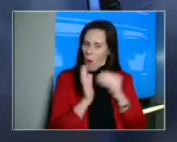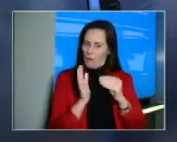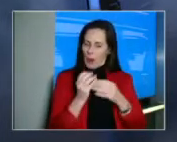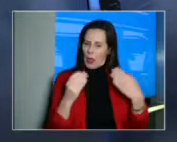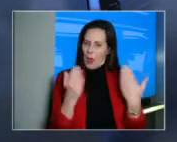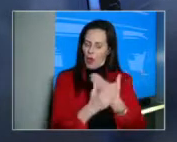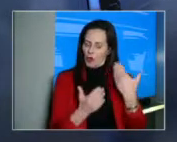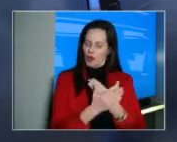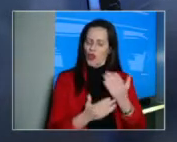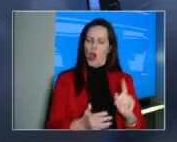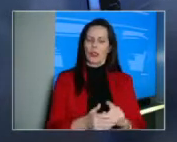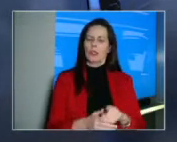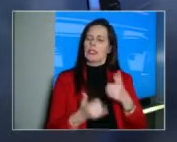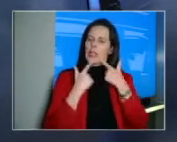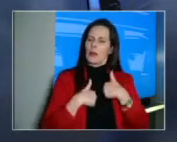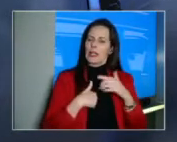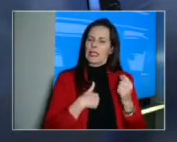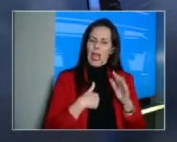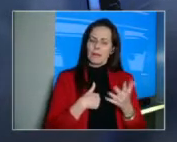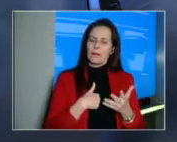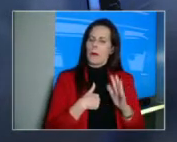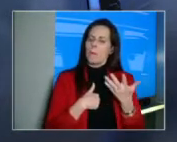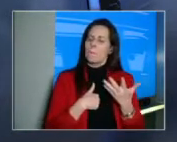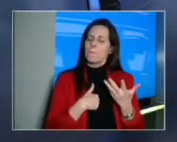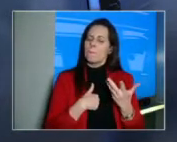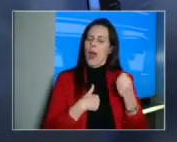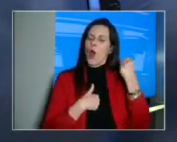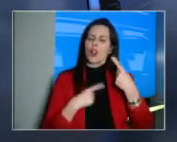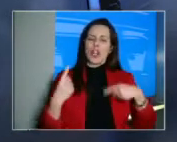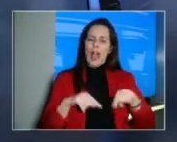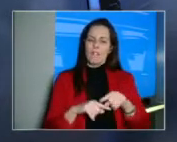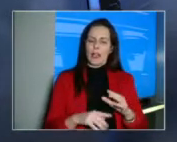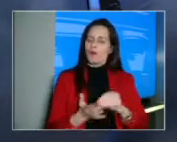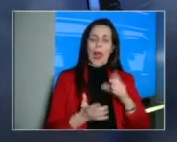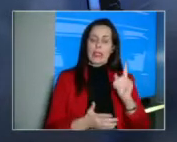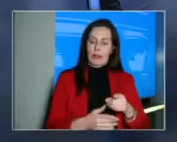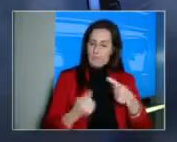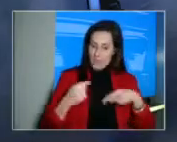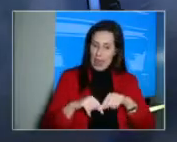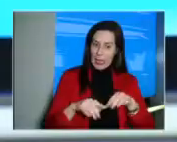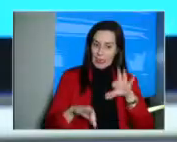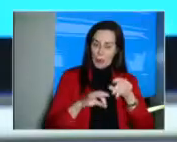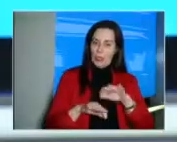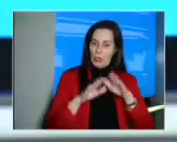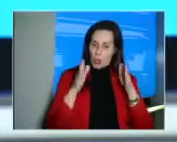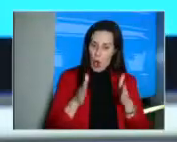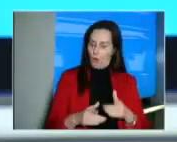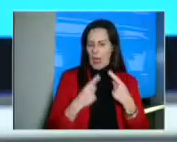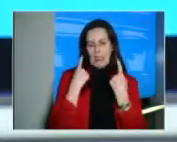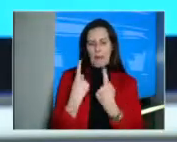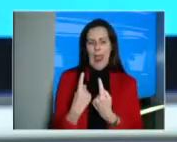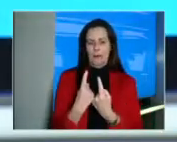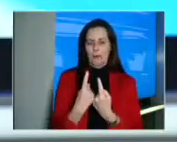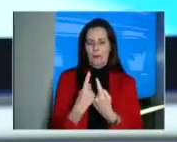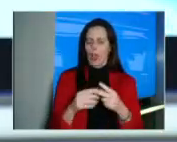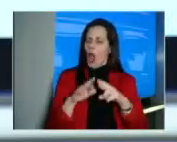בחדשות בשבועות האחרונים. תסביר לנו קצת מה כוחה של הוועדה ולמה צריך אותה. ועדת הבחירות המרכזית היא גוף סטטוטורי עצמאי,